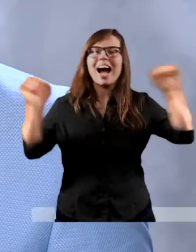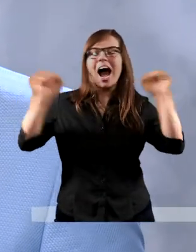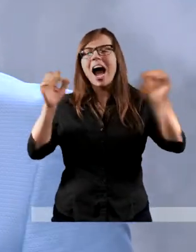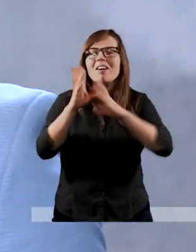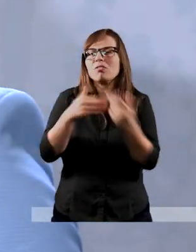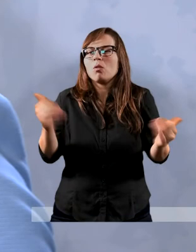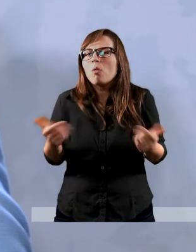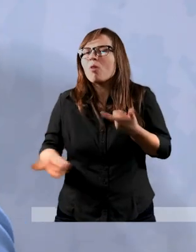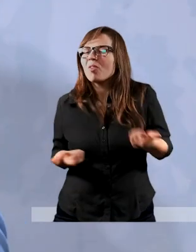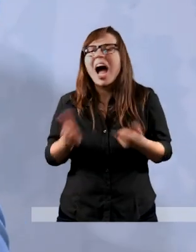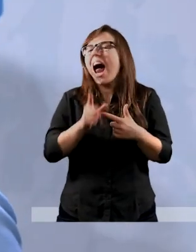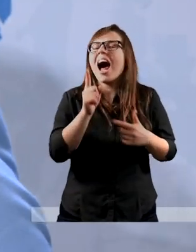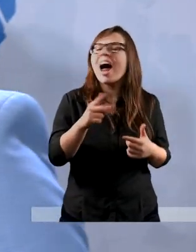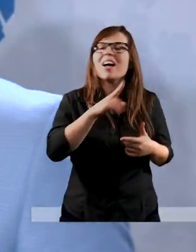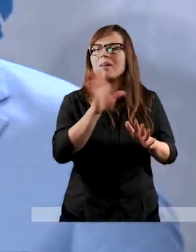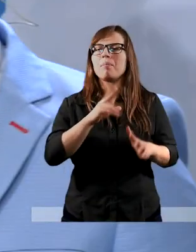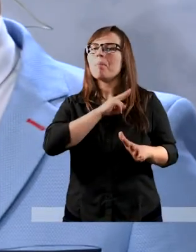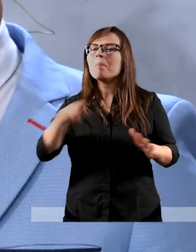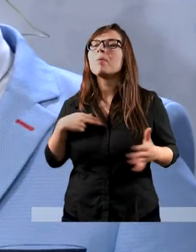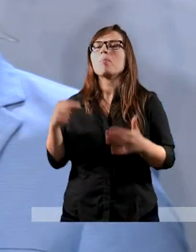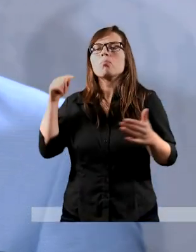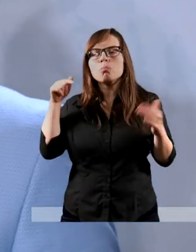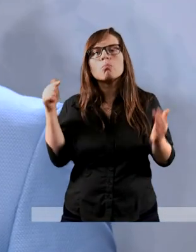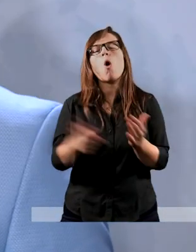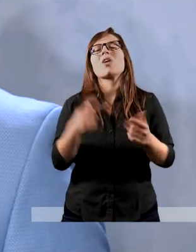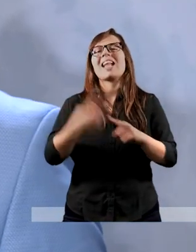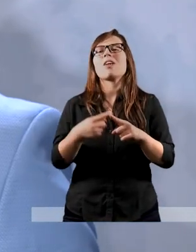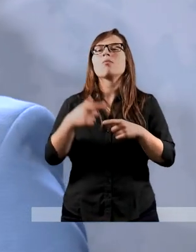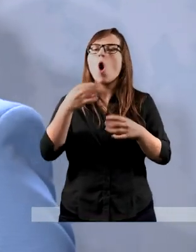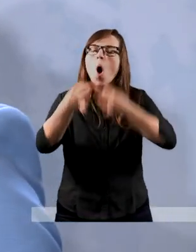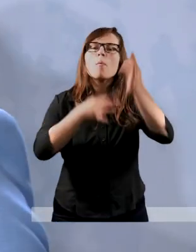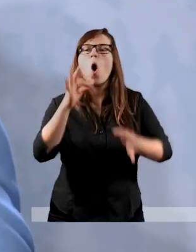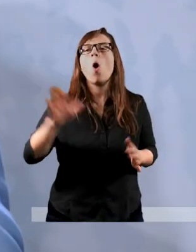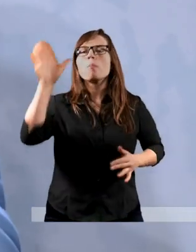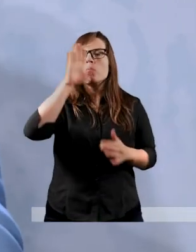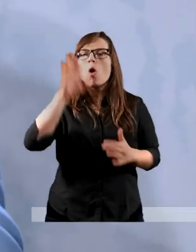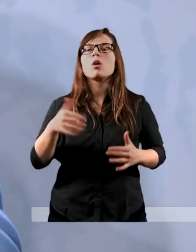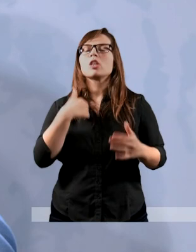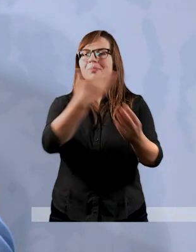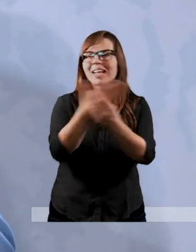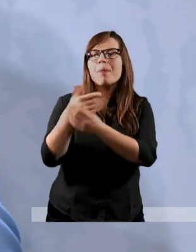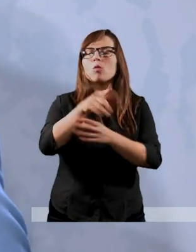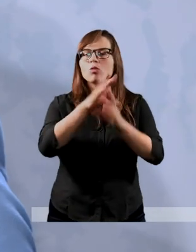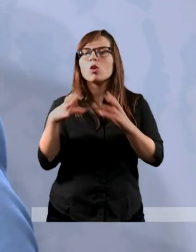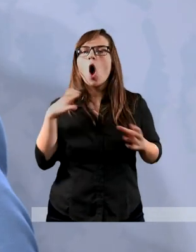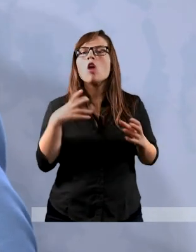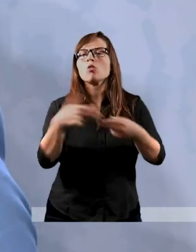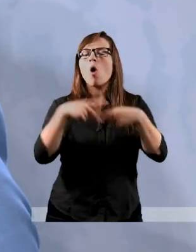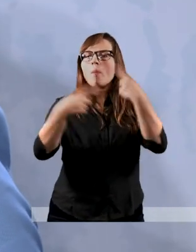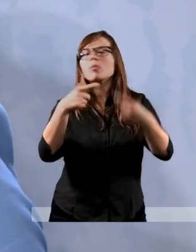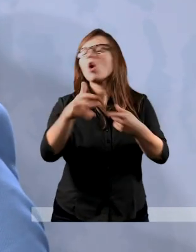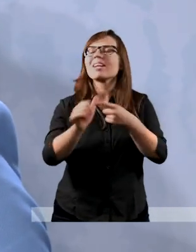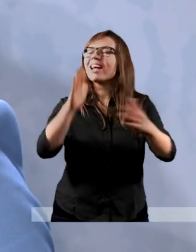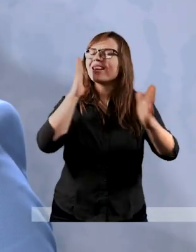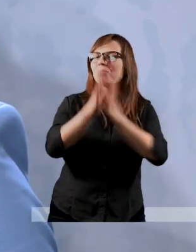śmiechy opowiadać, humory, ale my postanowiliśmy opowiadać o Bogu. I dziękuję wszystkim, którzy przyjęli zaproszenie, żeby tu być i o tym mówić, bo to